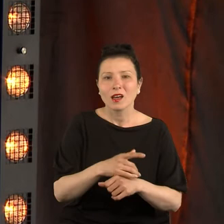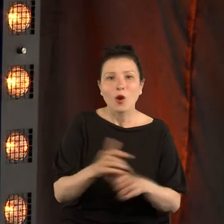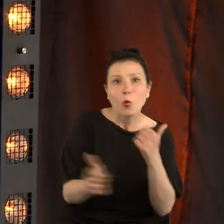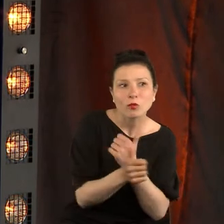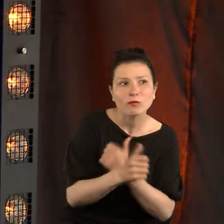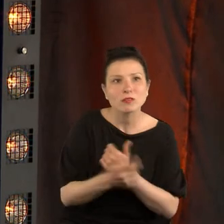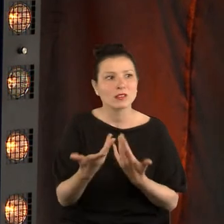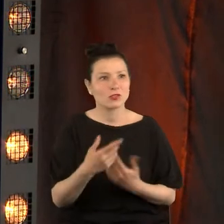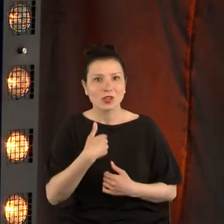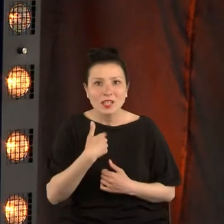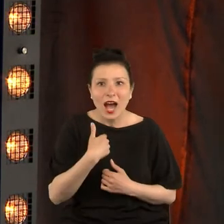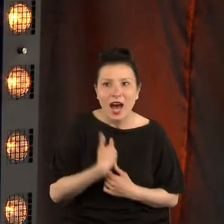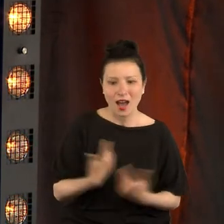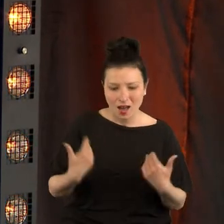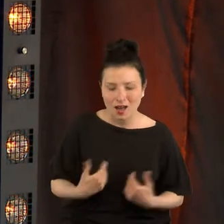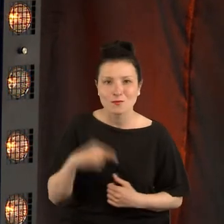ja potrafię coś naprawdę